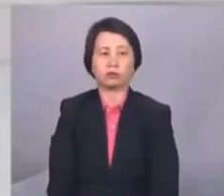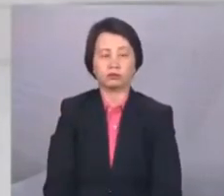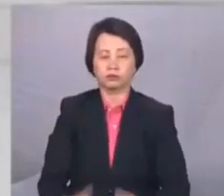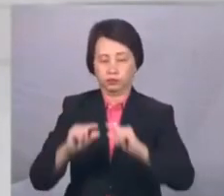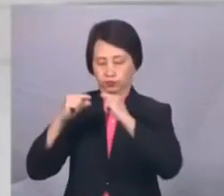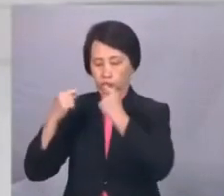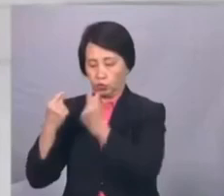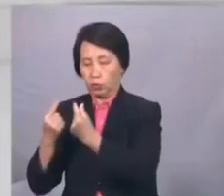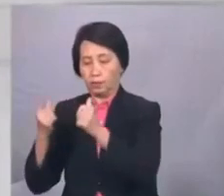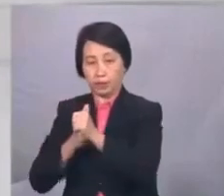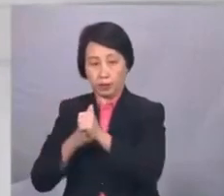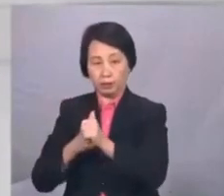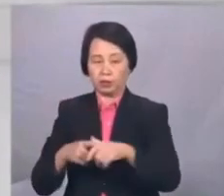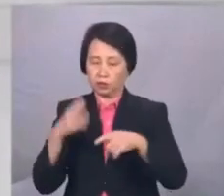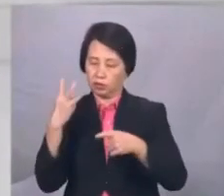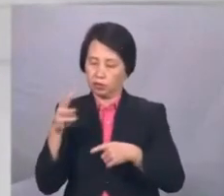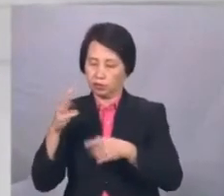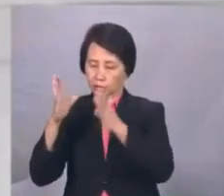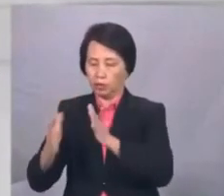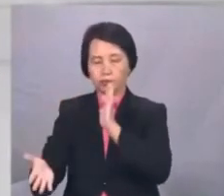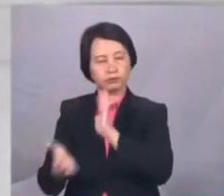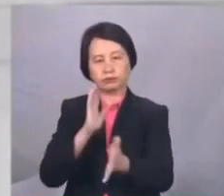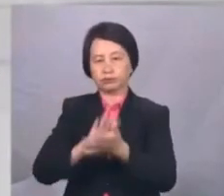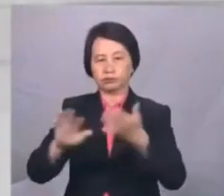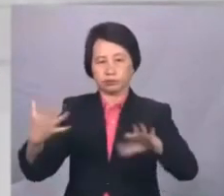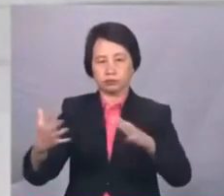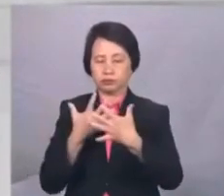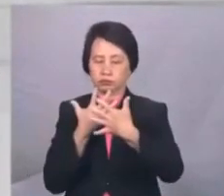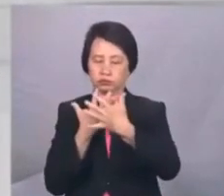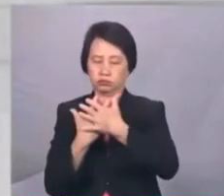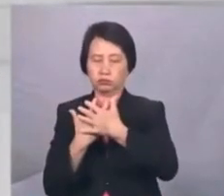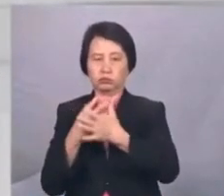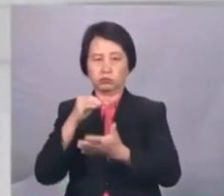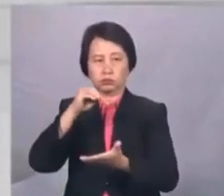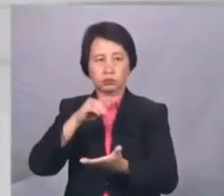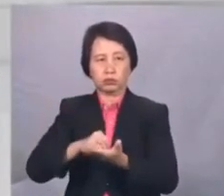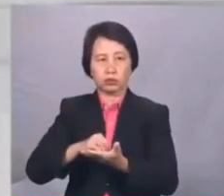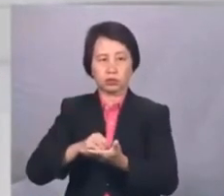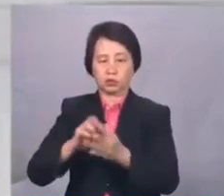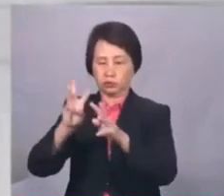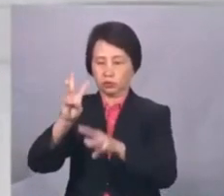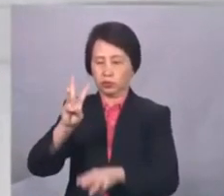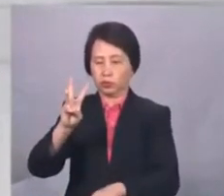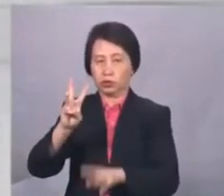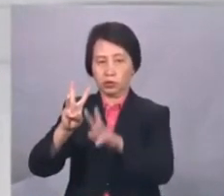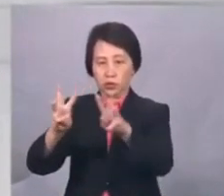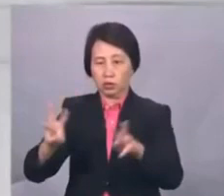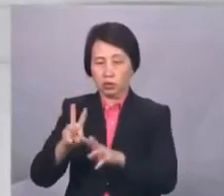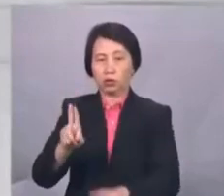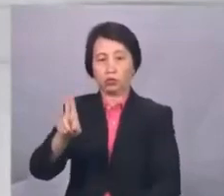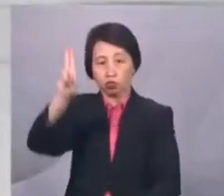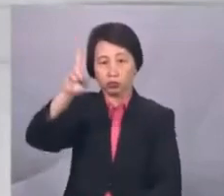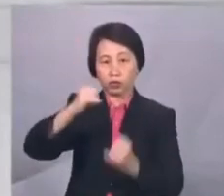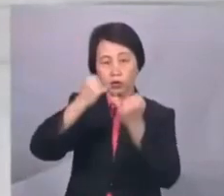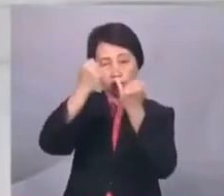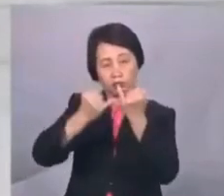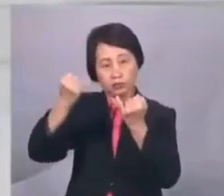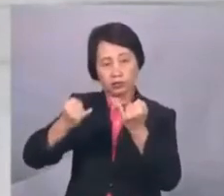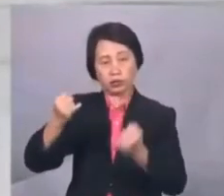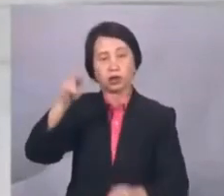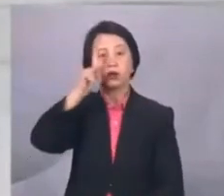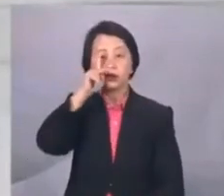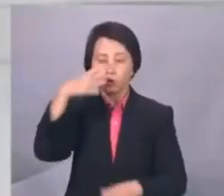Hai kumpulan pertama selama 16 orang yang telah selesai menjalani korentin distin kontainer Wilayah utara digital Kedah sudah dibenarkan